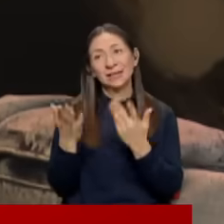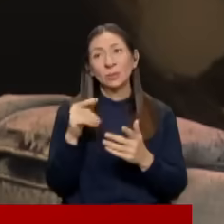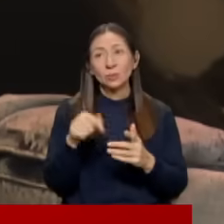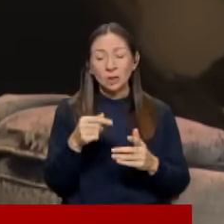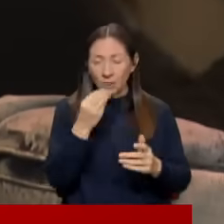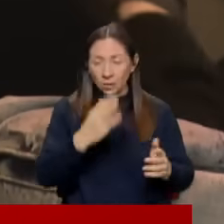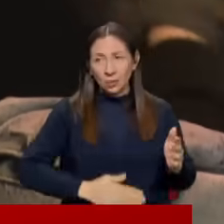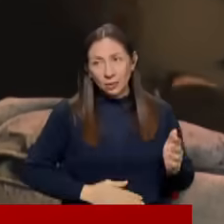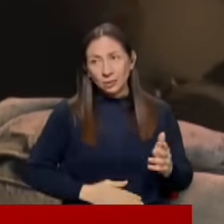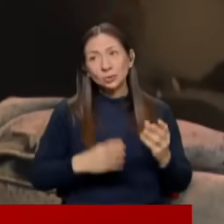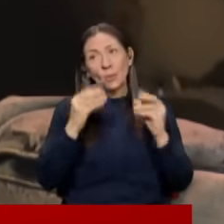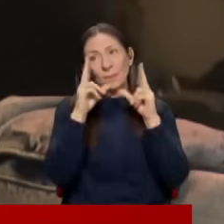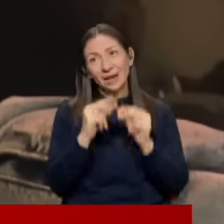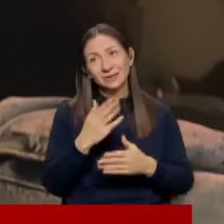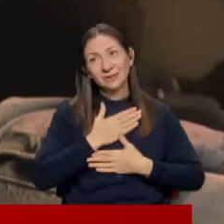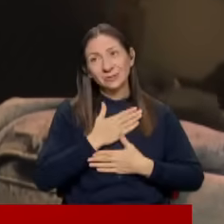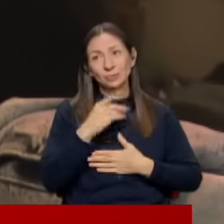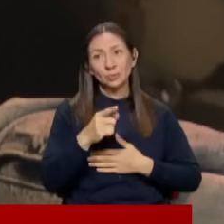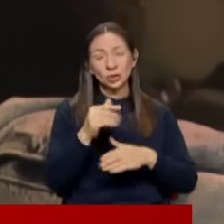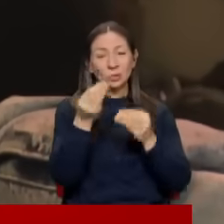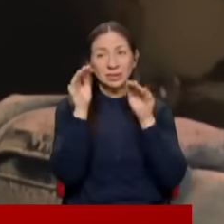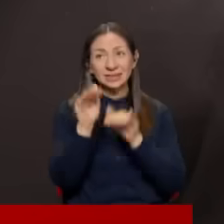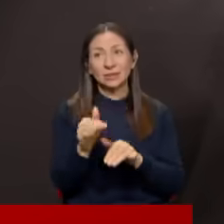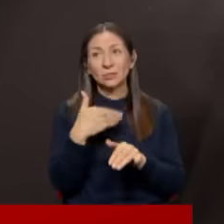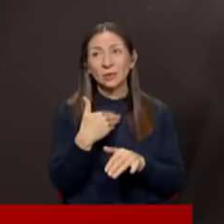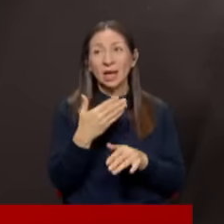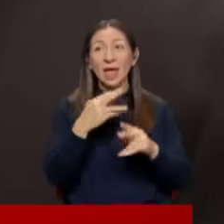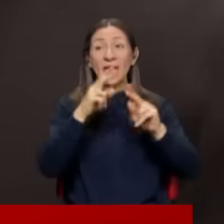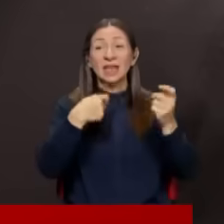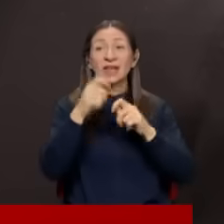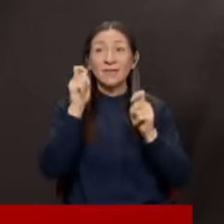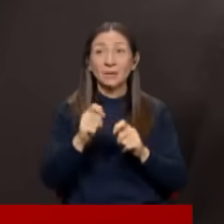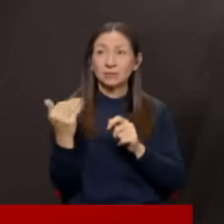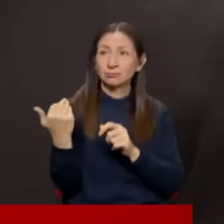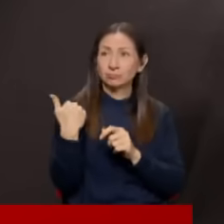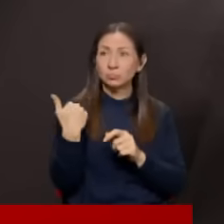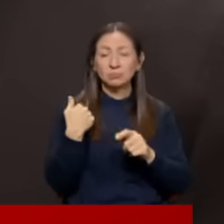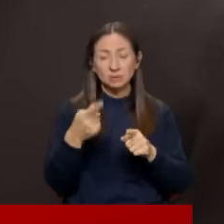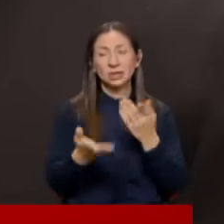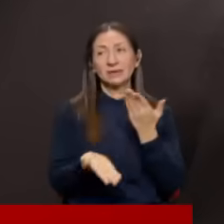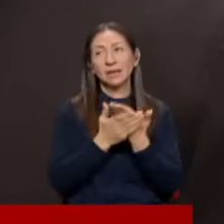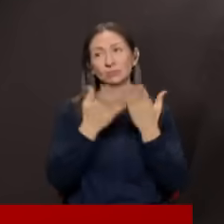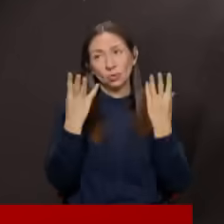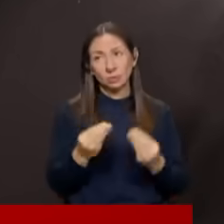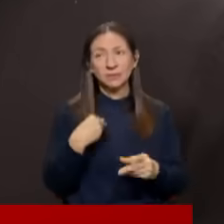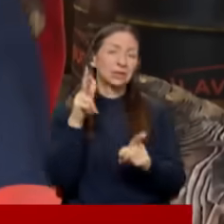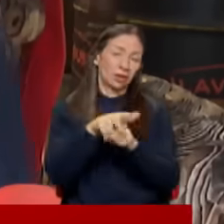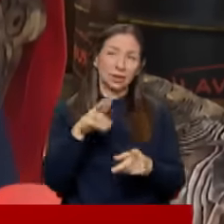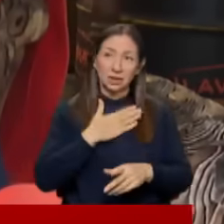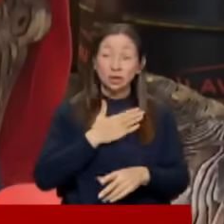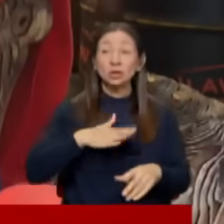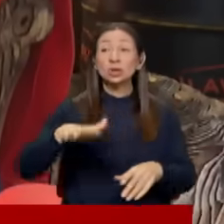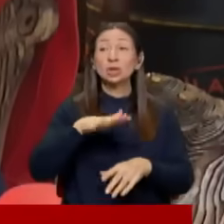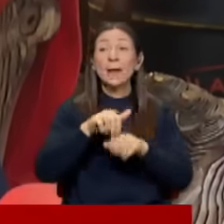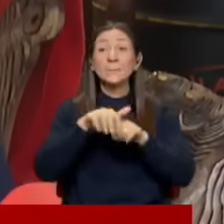da yedik. Çok beğendik biz. Bunu da çok destekliyoruz. Esnafa yapmış olduğu çağrıya karşılıktan biz de bu çağrıya kulak verdik ve katıldık.